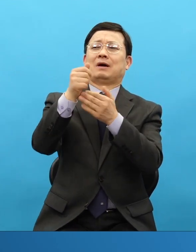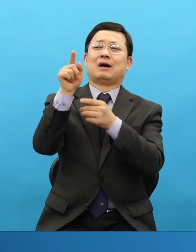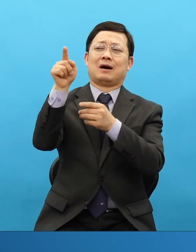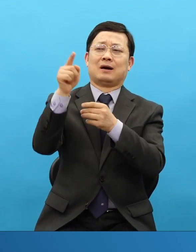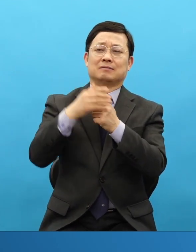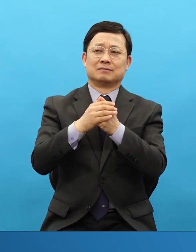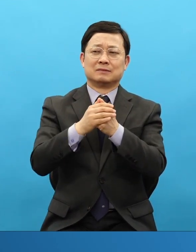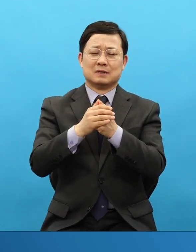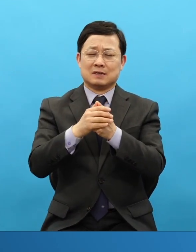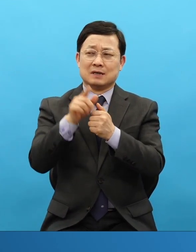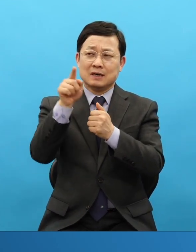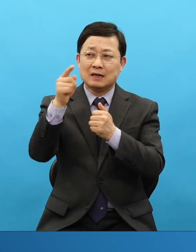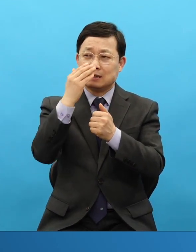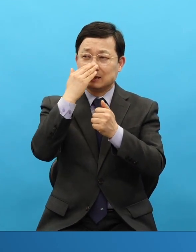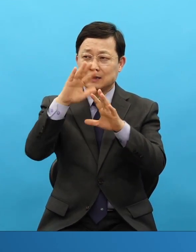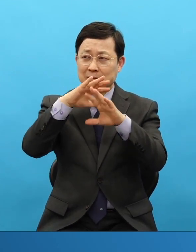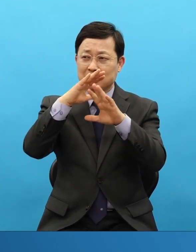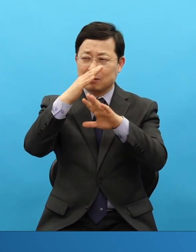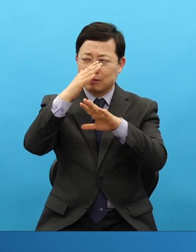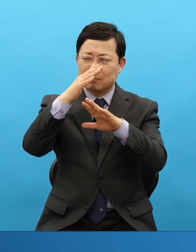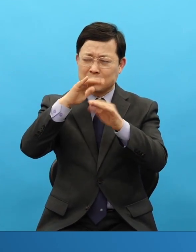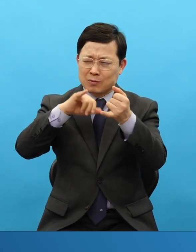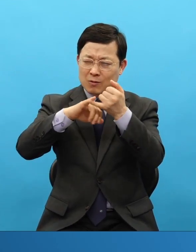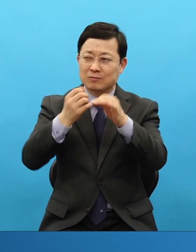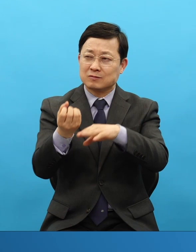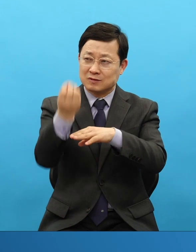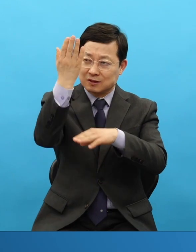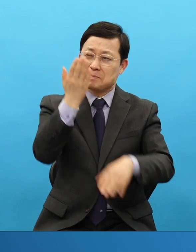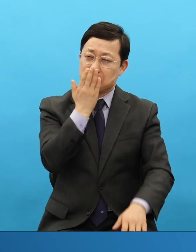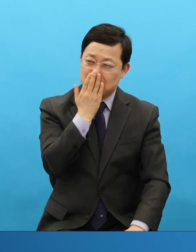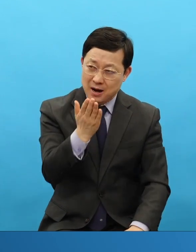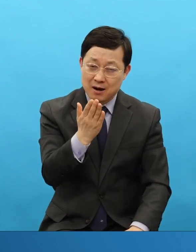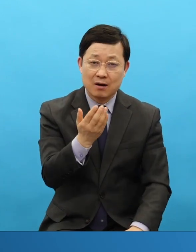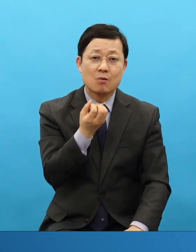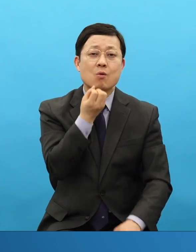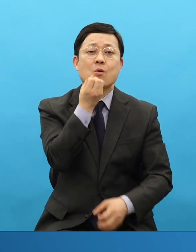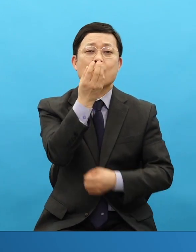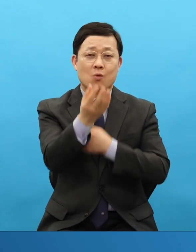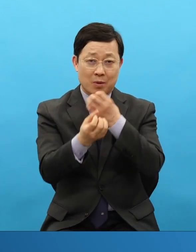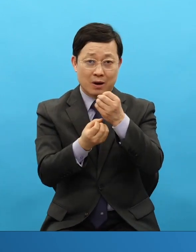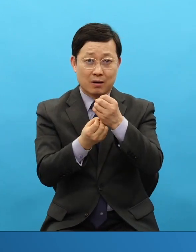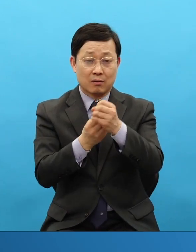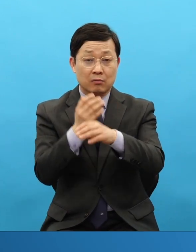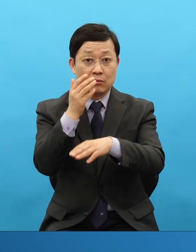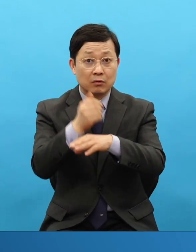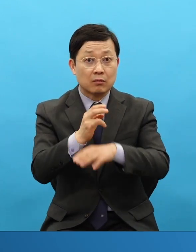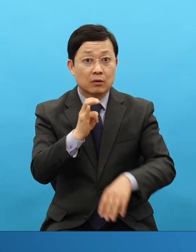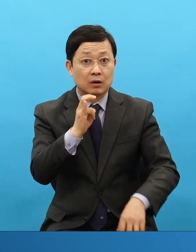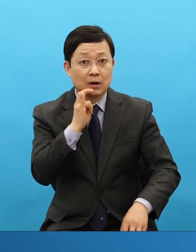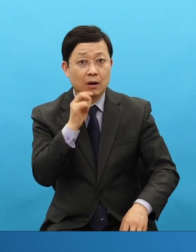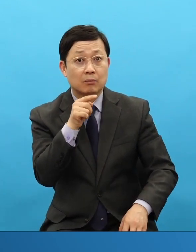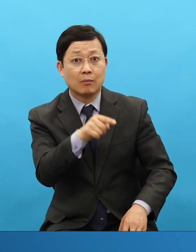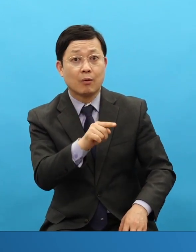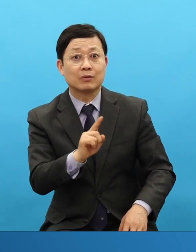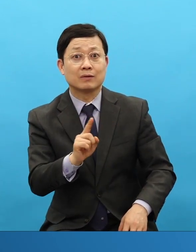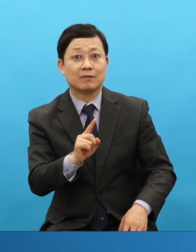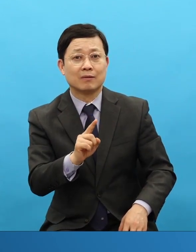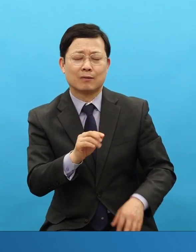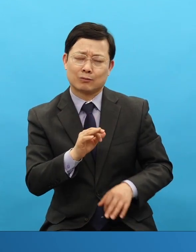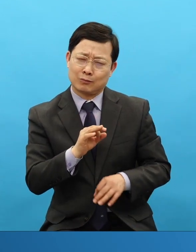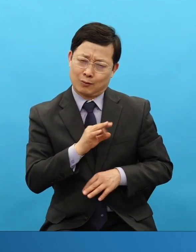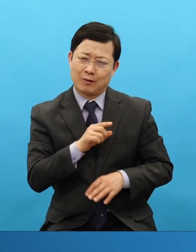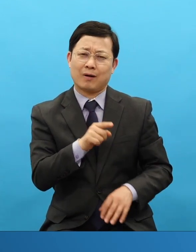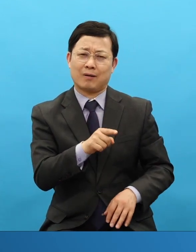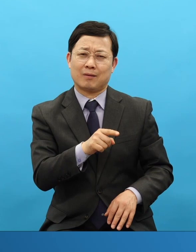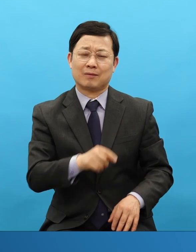승리할 거라고 얘기했어요. And she told them that they will be victorious. 그러면 놀라운 일이 벌어졌잖아요. And so amazing works arose. 이